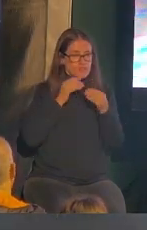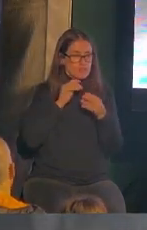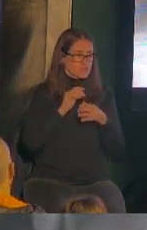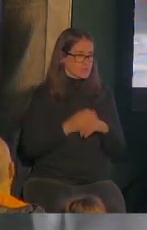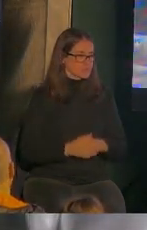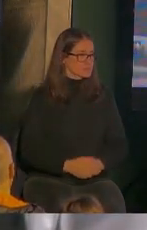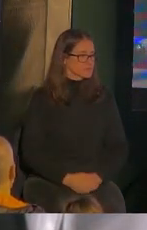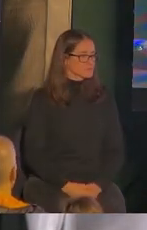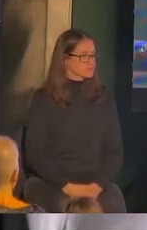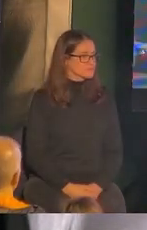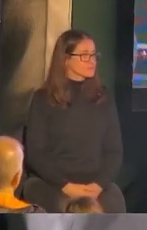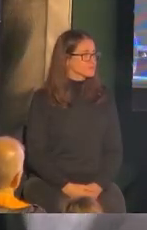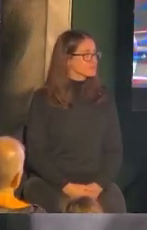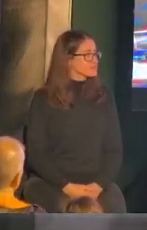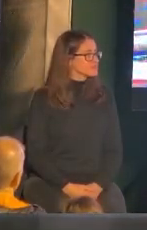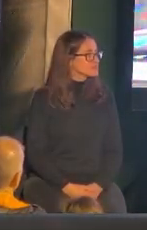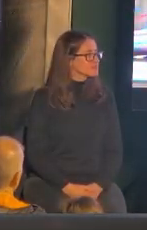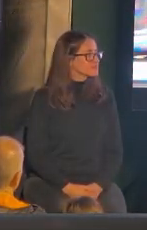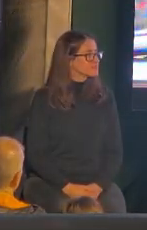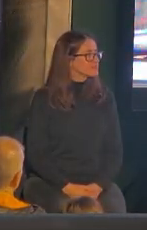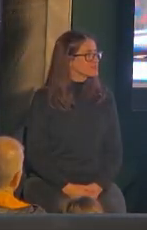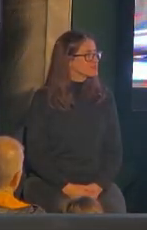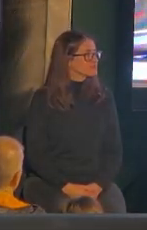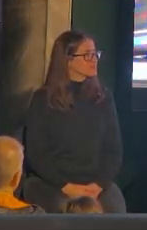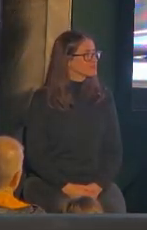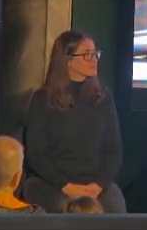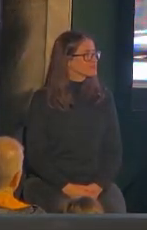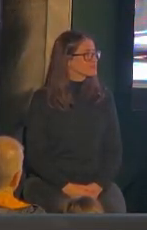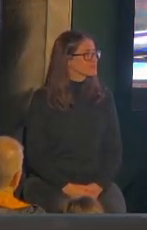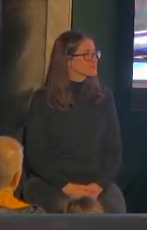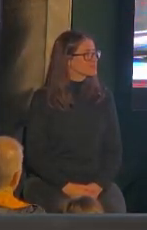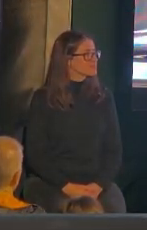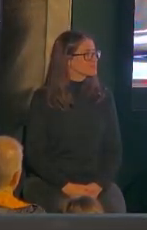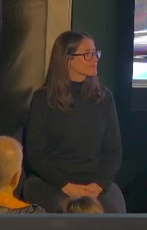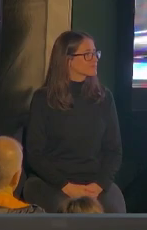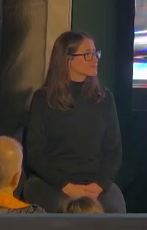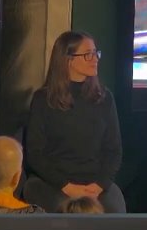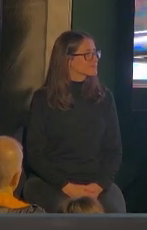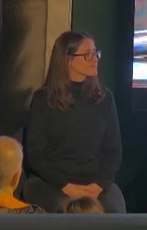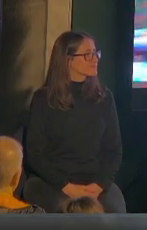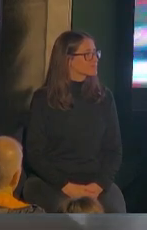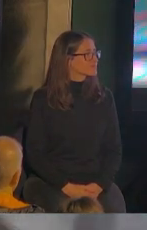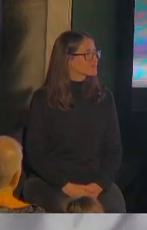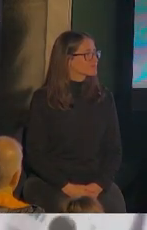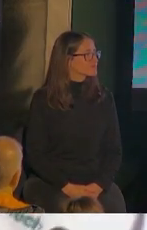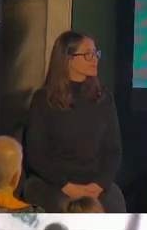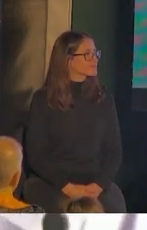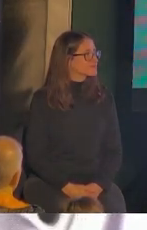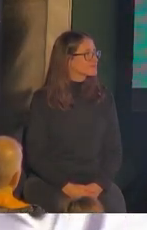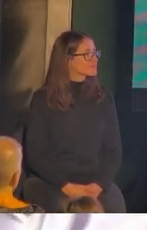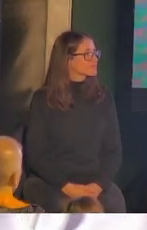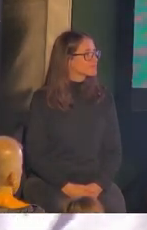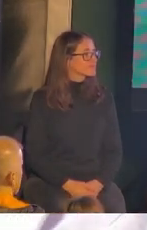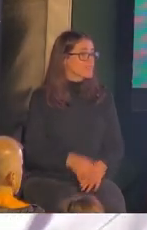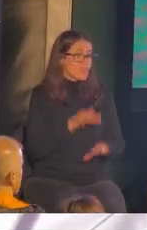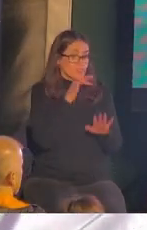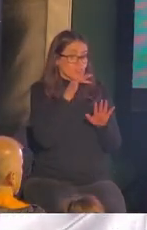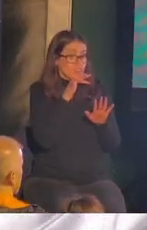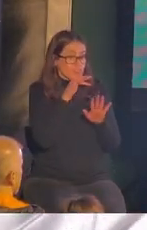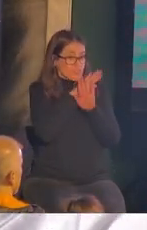que goteja, que queda molt feo. No sé si es veu com queda. Però aquí no s'ha acabat